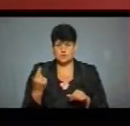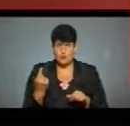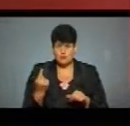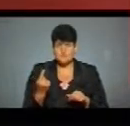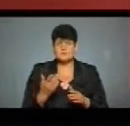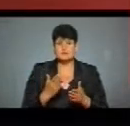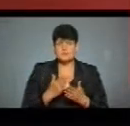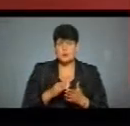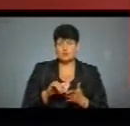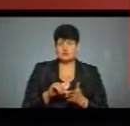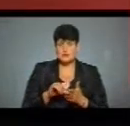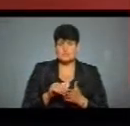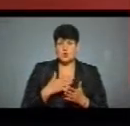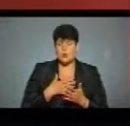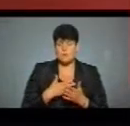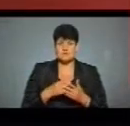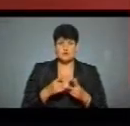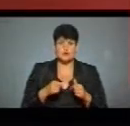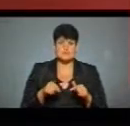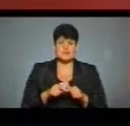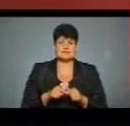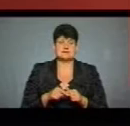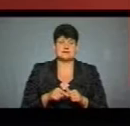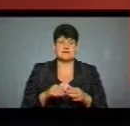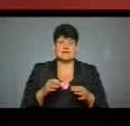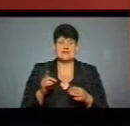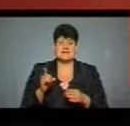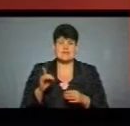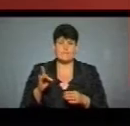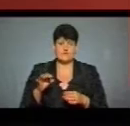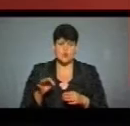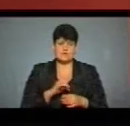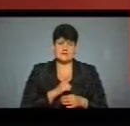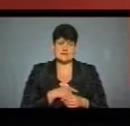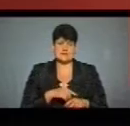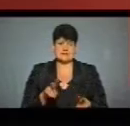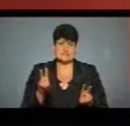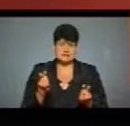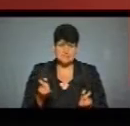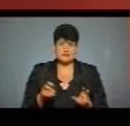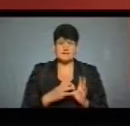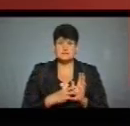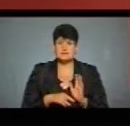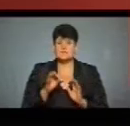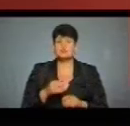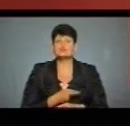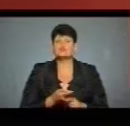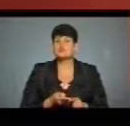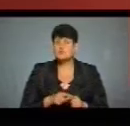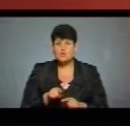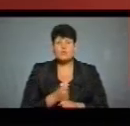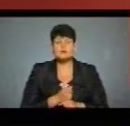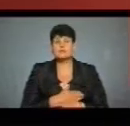які є учасниками громадської організації «Автоєвросила», розмитнили свої автівки. 70% цього робити не будуть, тому